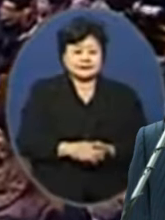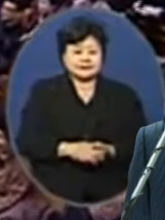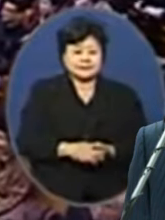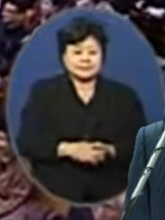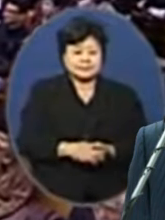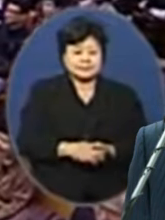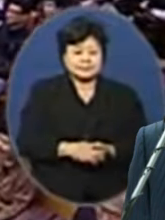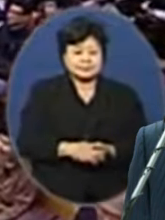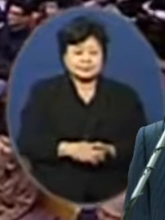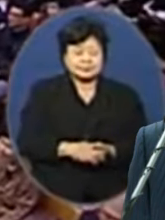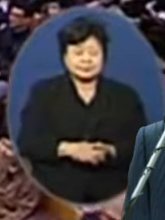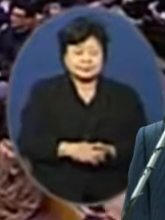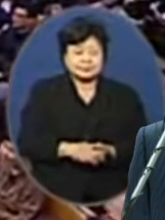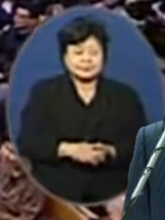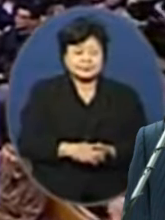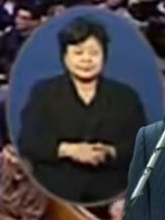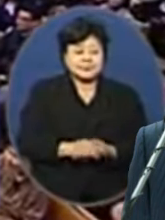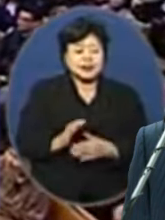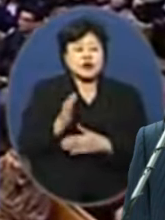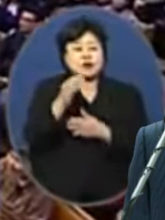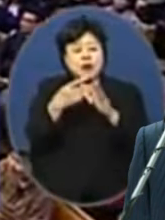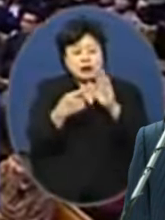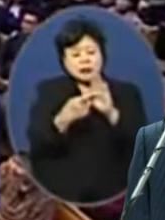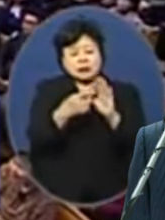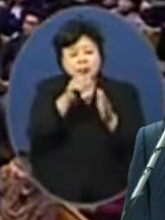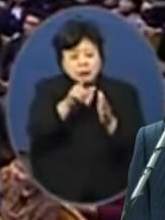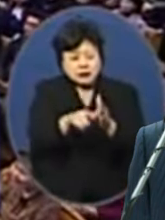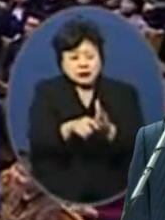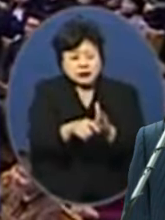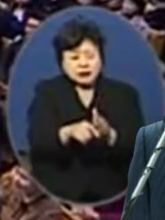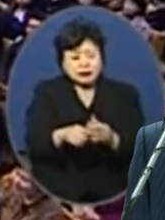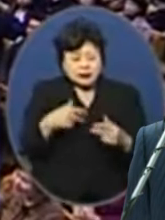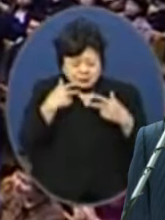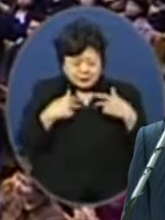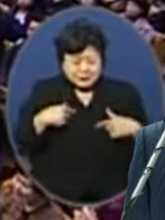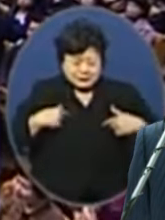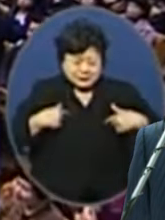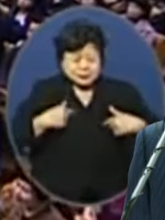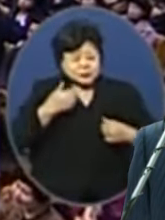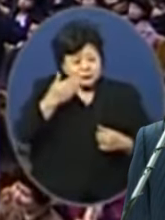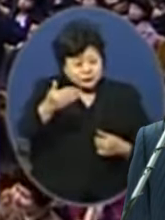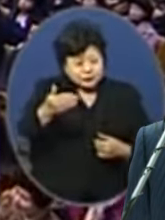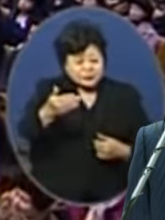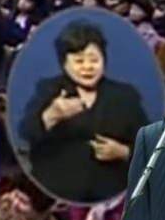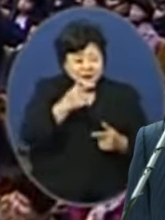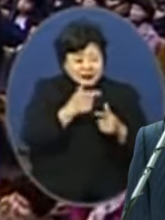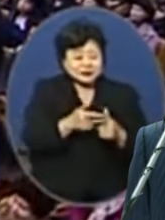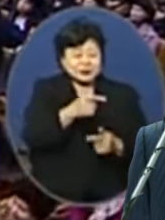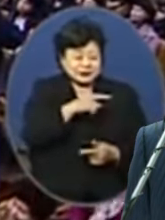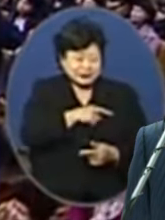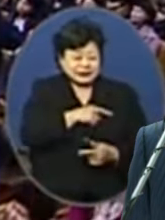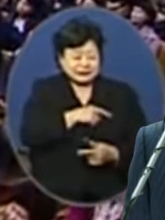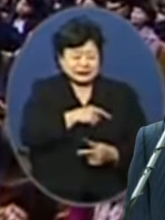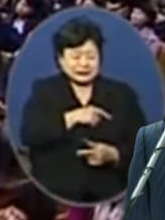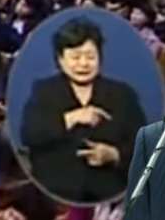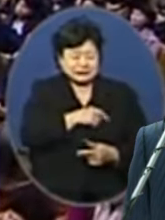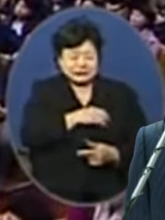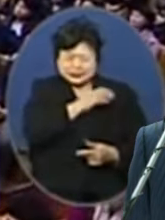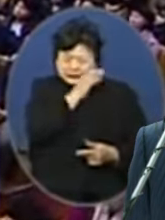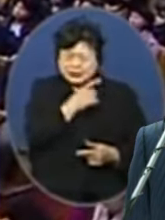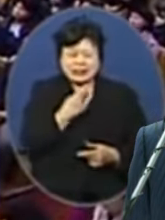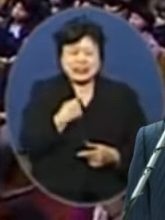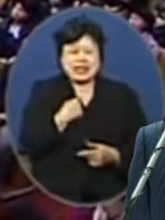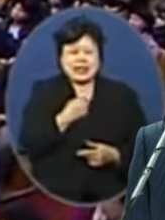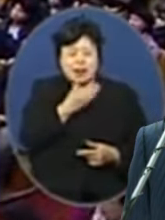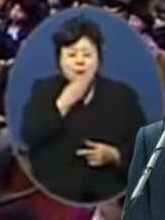것입니다 이는 그의 영광을 나타내실 때 너희로 즐거워하고 기뻐하게 하려 함이라 너희가 그리스도의 이름으로 치욕을 당하면